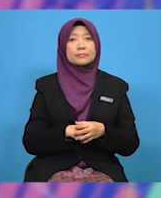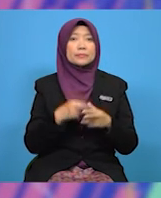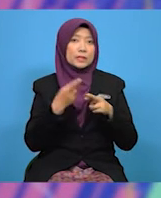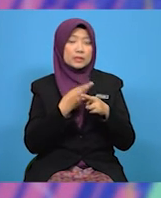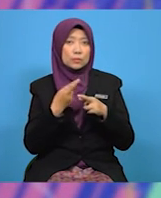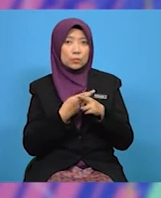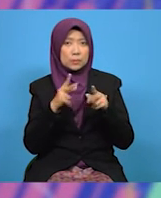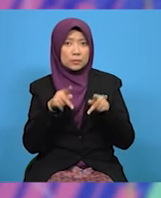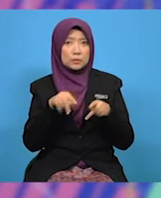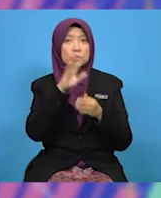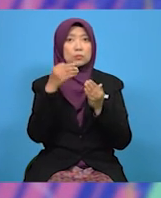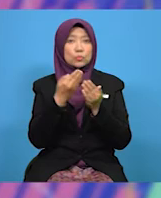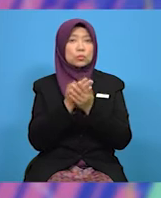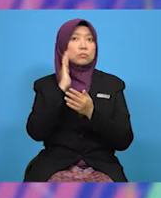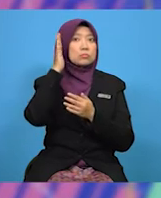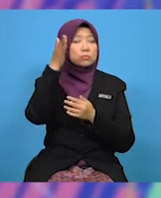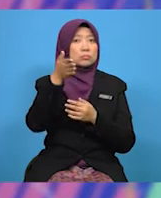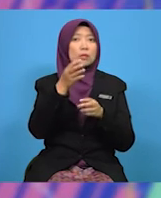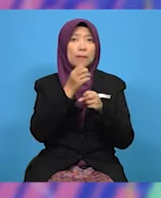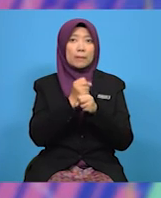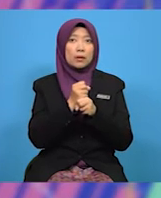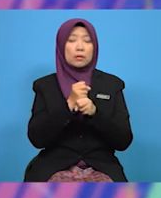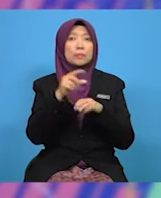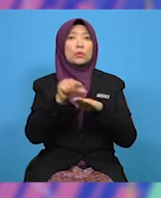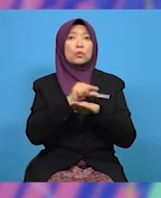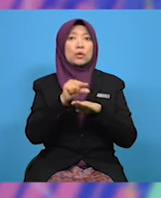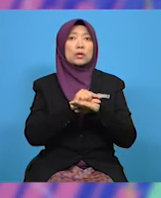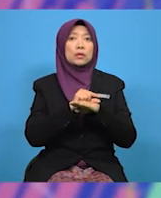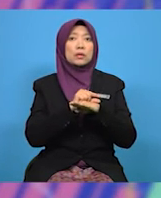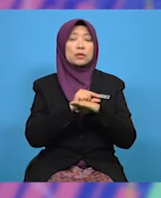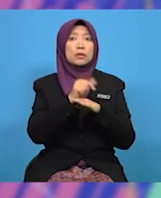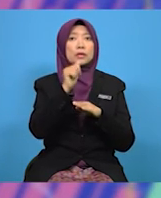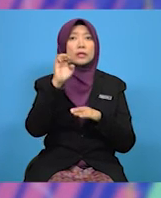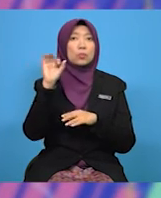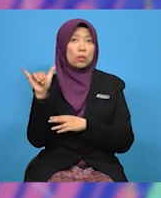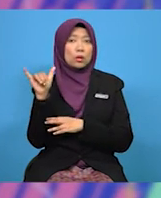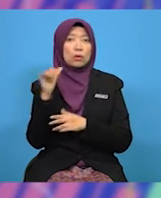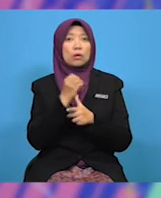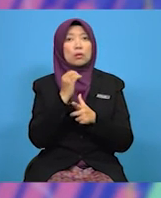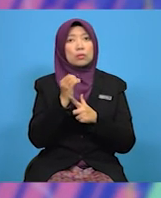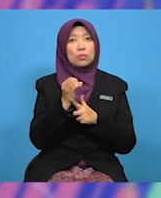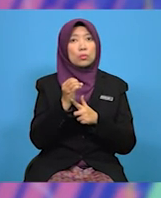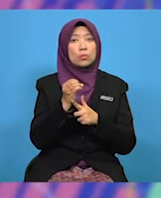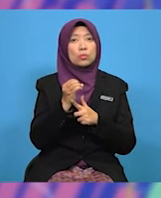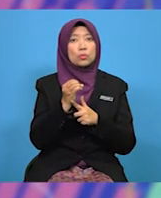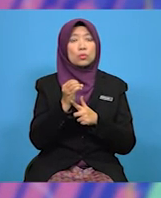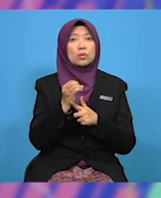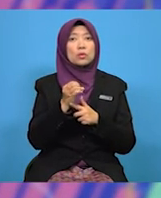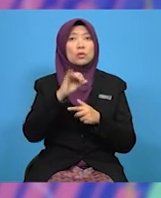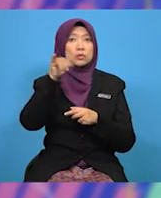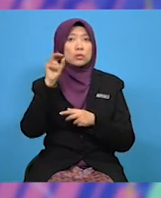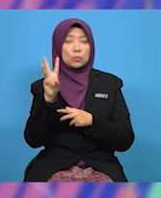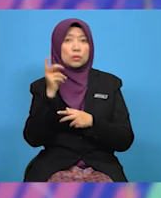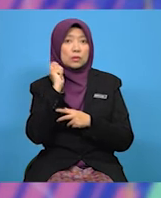kesimpulannya belajar kita dapat di sama Adel menggunakan pendekatan eye ataupun pendekatan